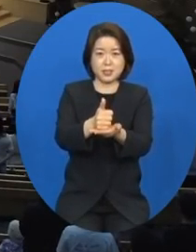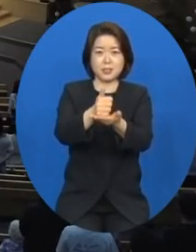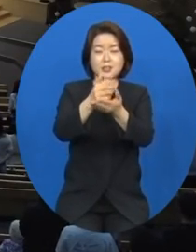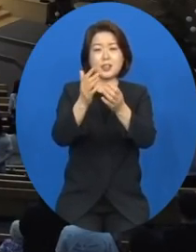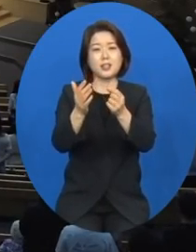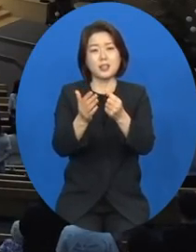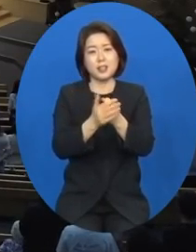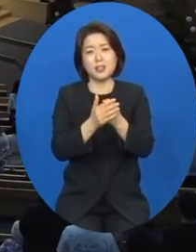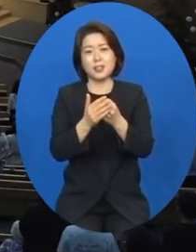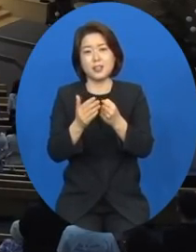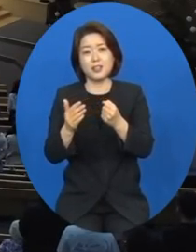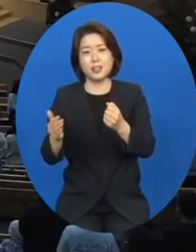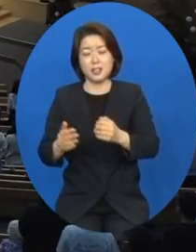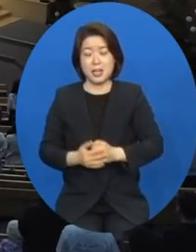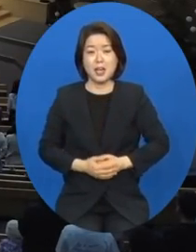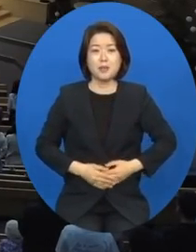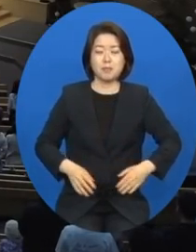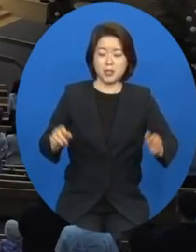we